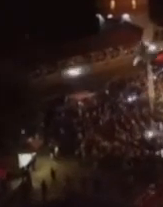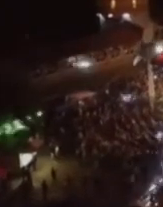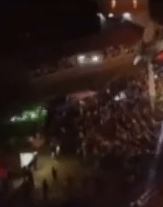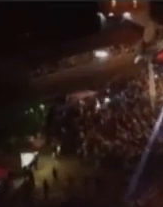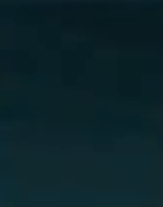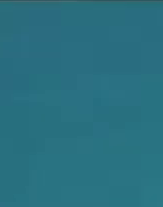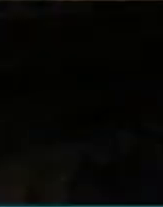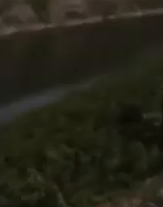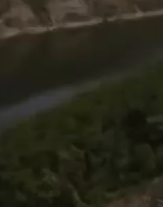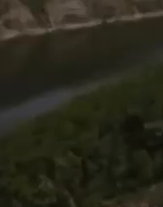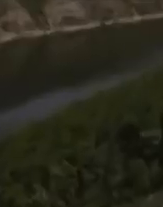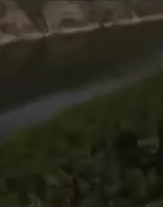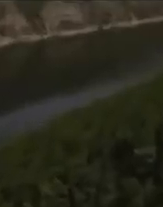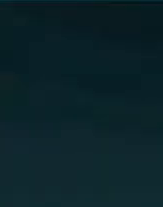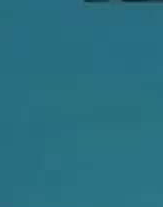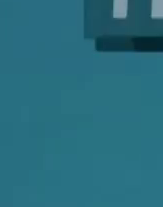Музика